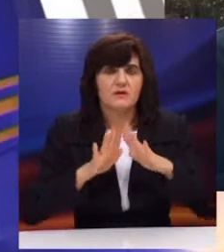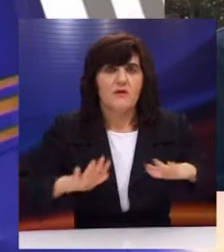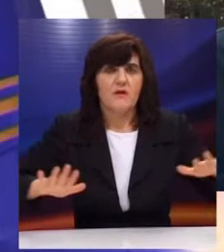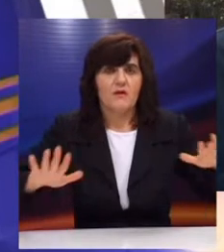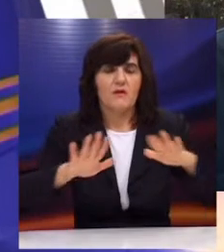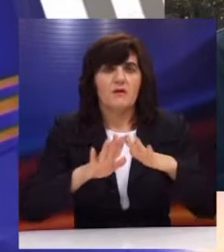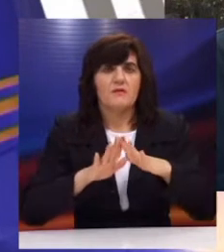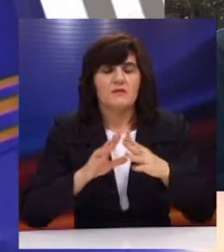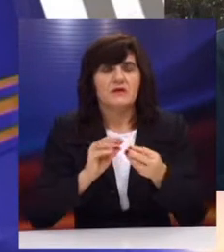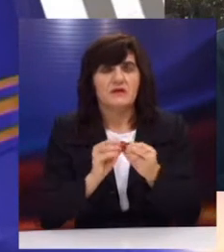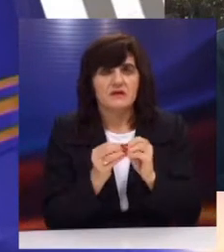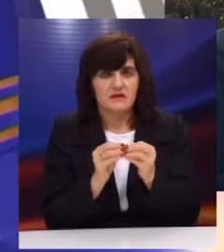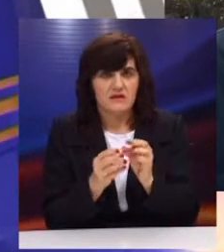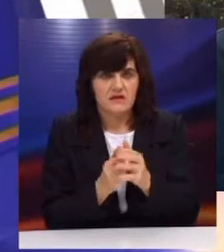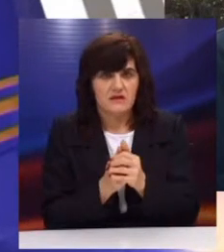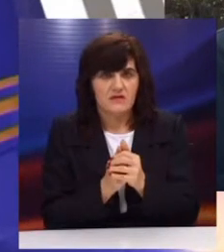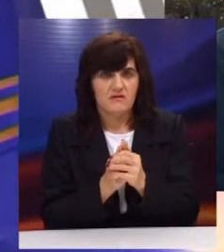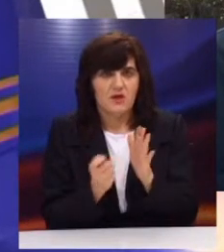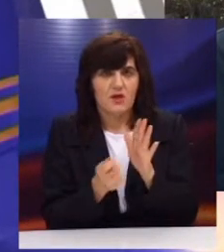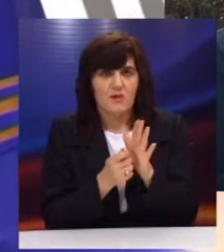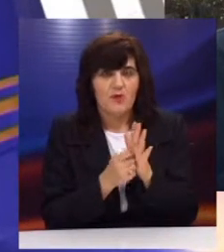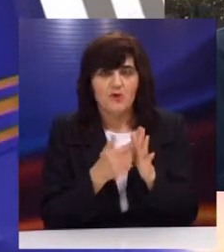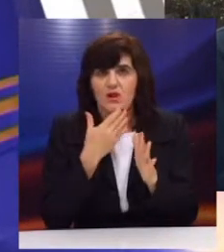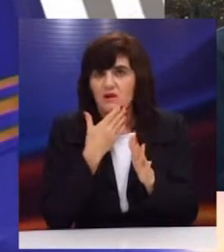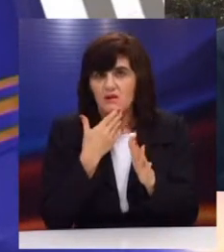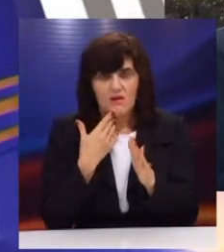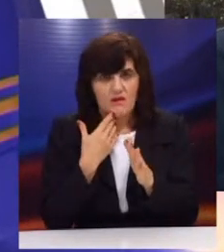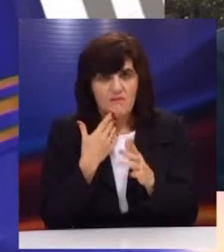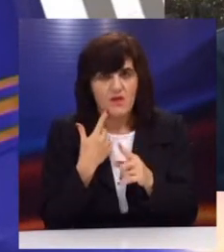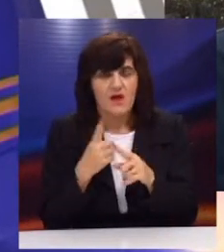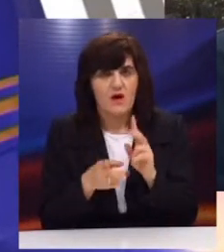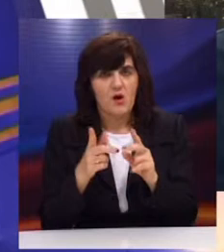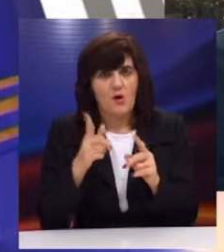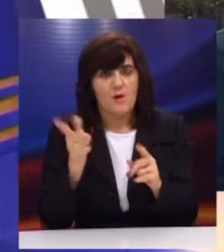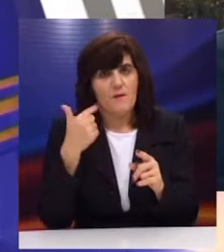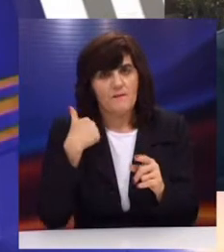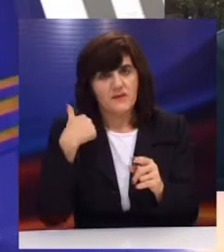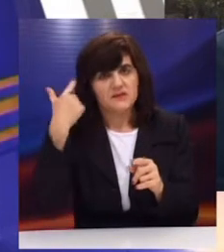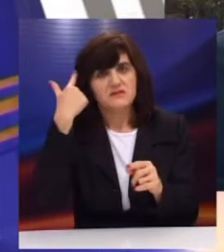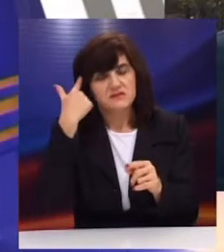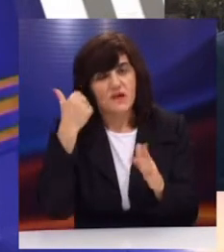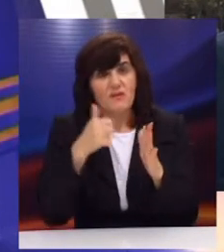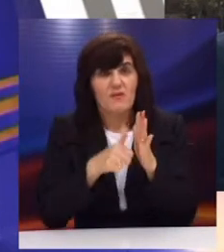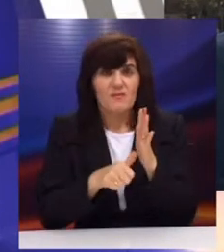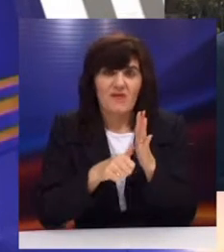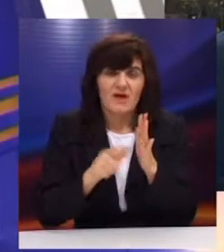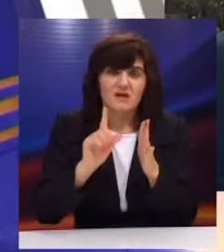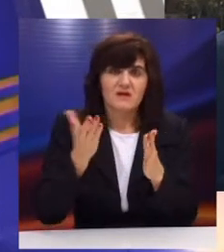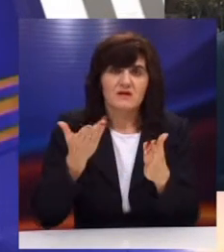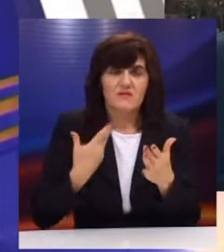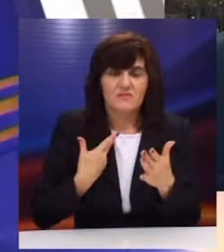što se tiče nas trgovaca i prodaje nema. Kako znamo, ni banke ne daju